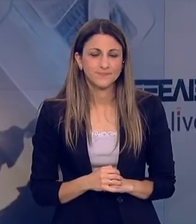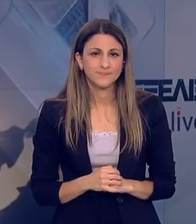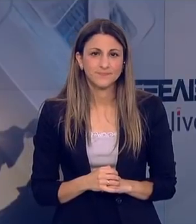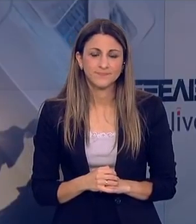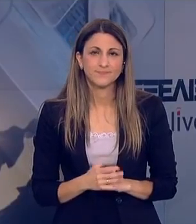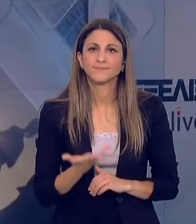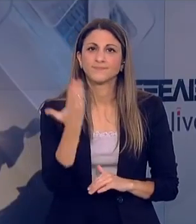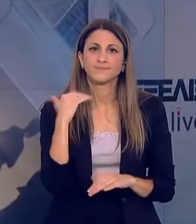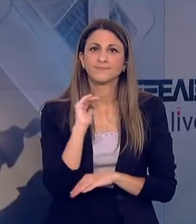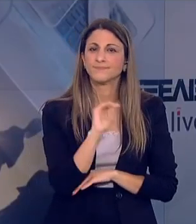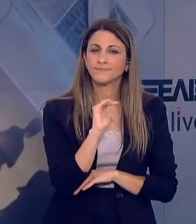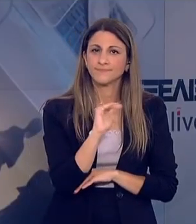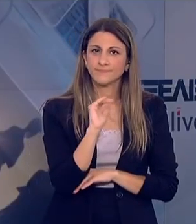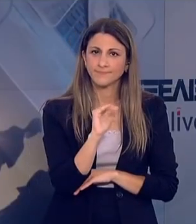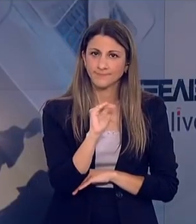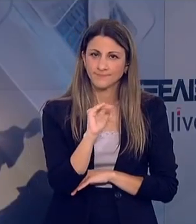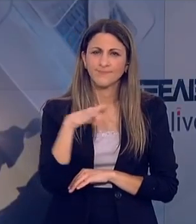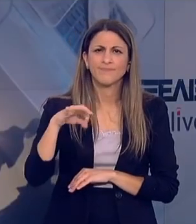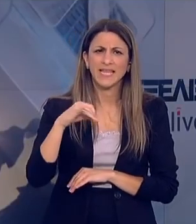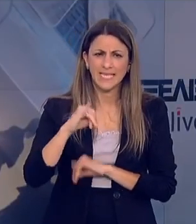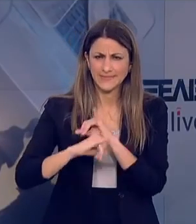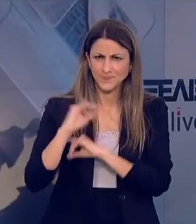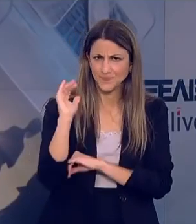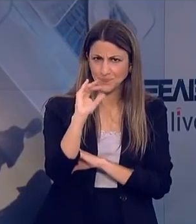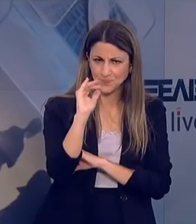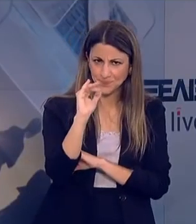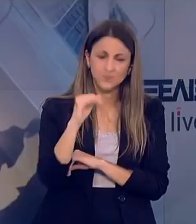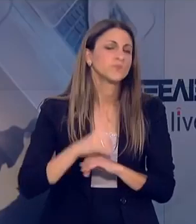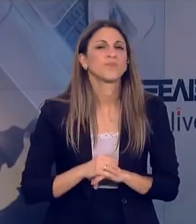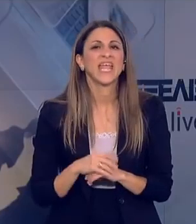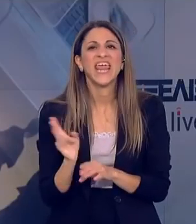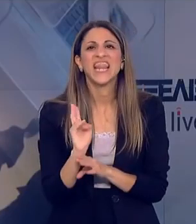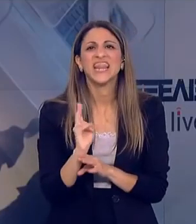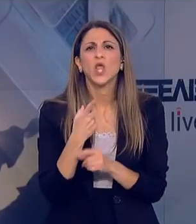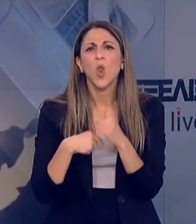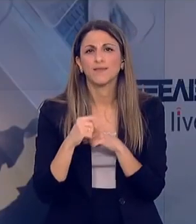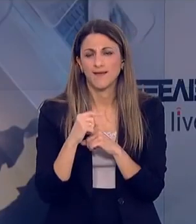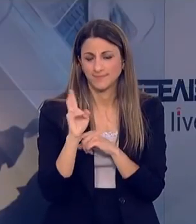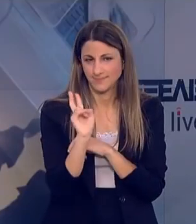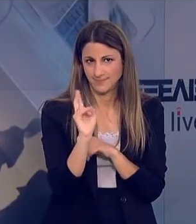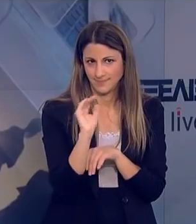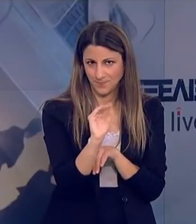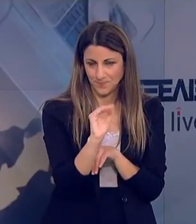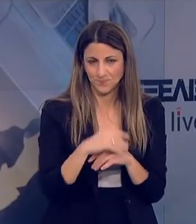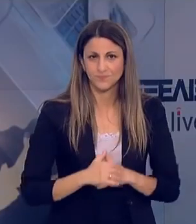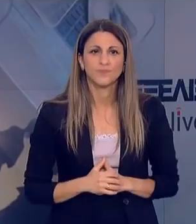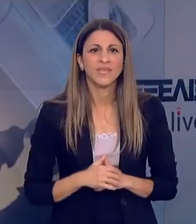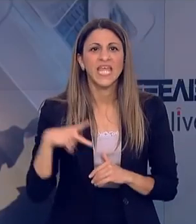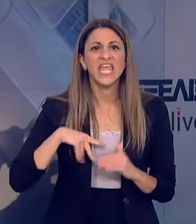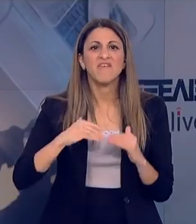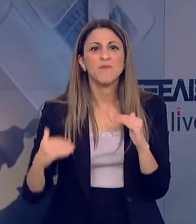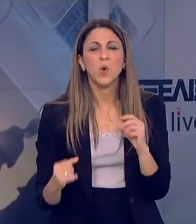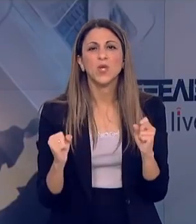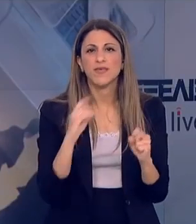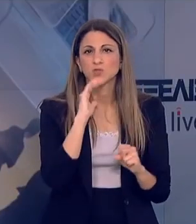Η κυρία Γκουρίδη από την ιστοσελίδα newsforhealth.gr και τα δικαιολογητικά. Κύριε Κοντοζαμάνη, επειδή έχουν